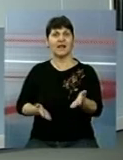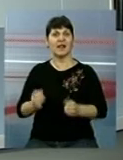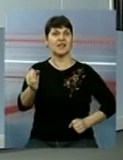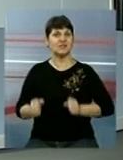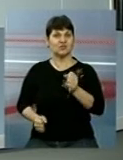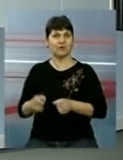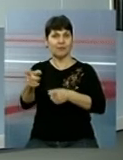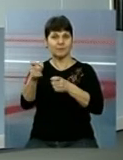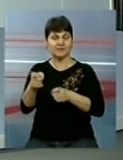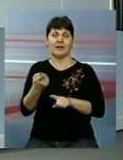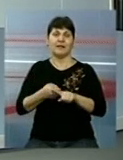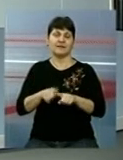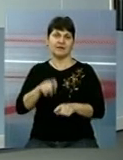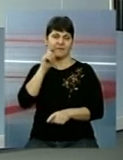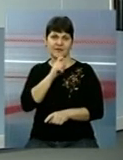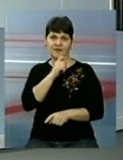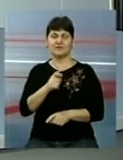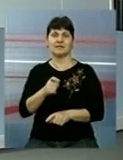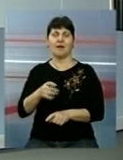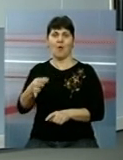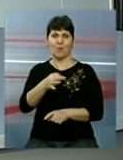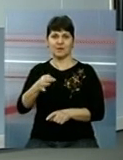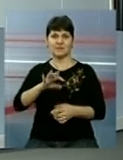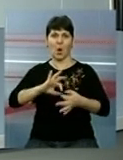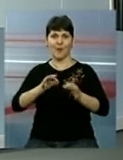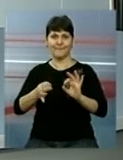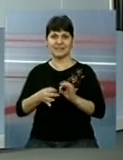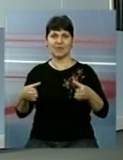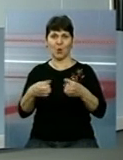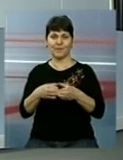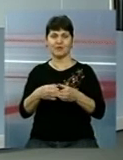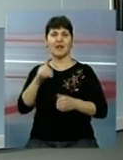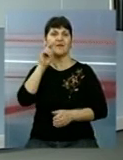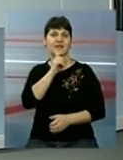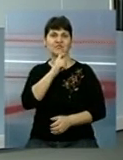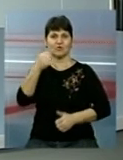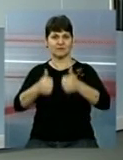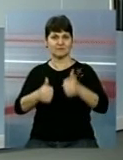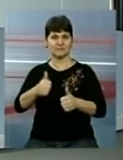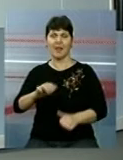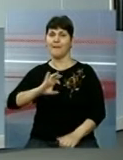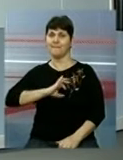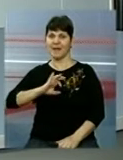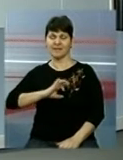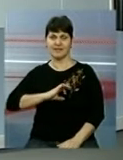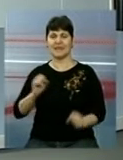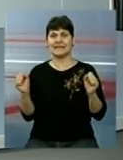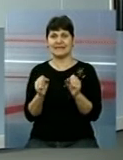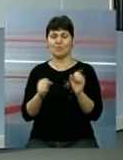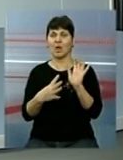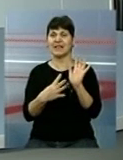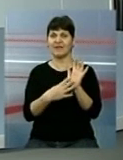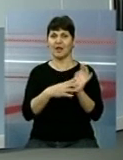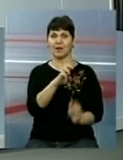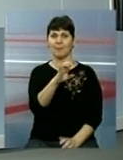Вінницьке обласне відділення Національного олімпійського комітету. Вінничани змагатимуться за медалі зимових ігор 9